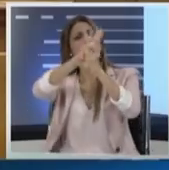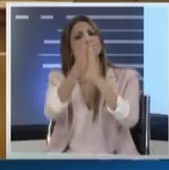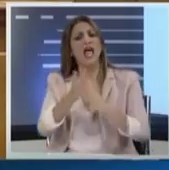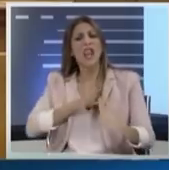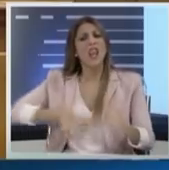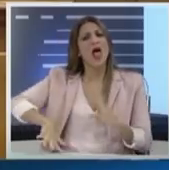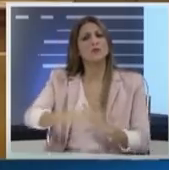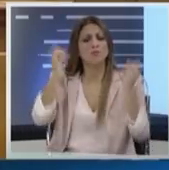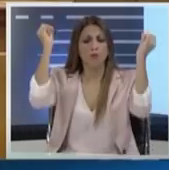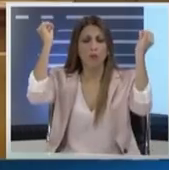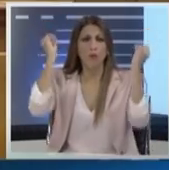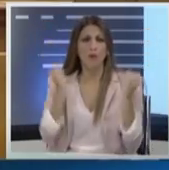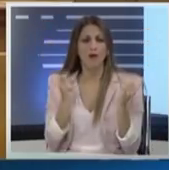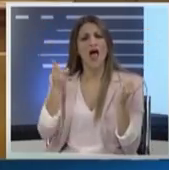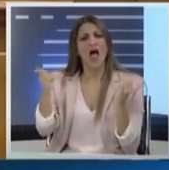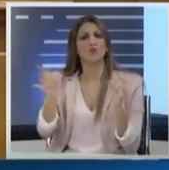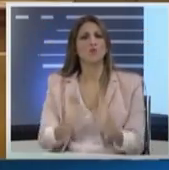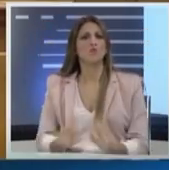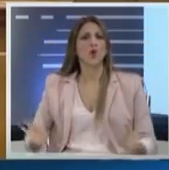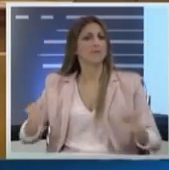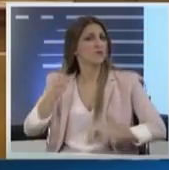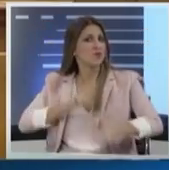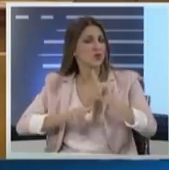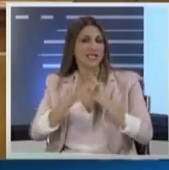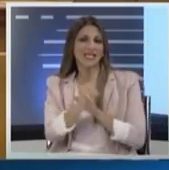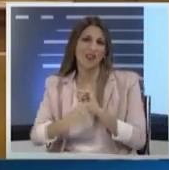δημιουργικό σοκ του κ. Μητσοτάκη.